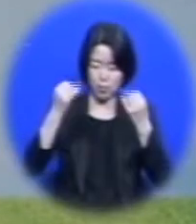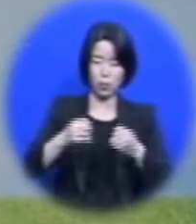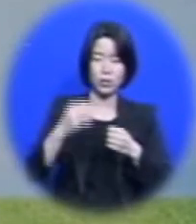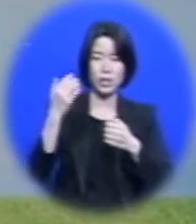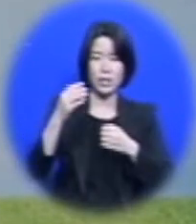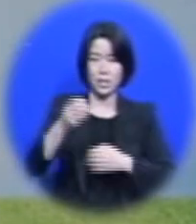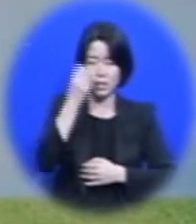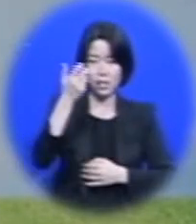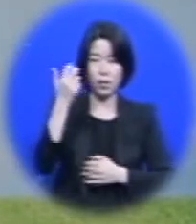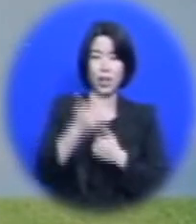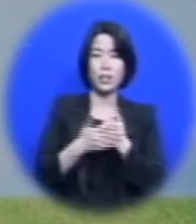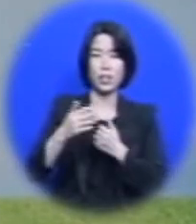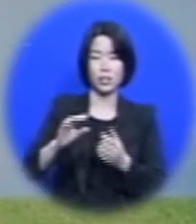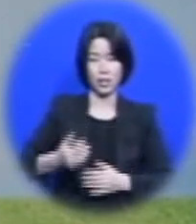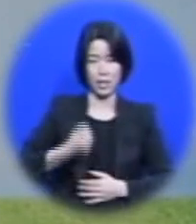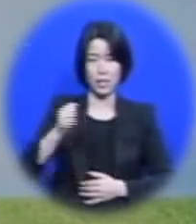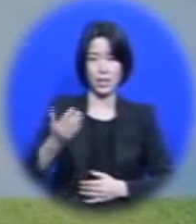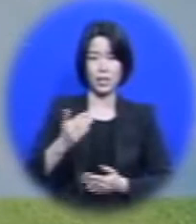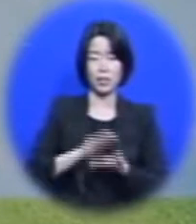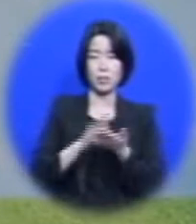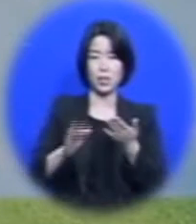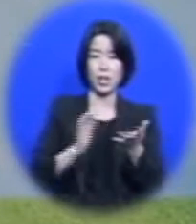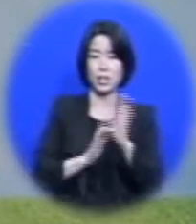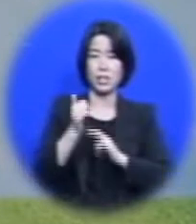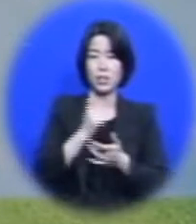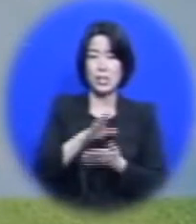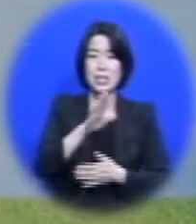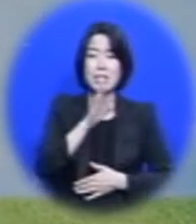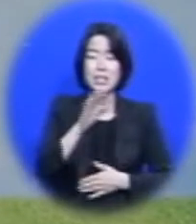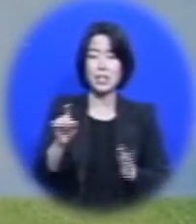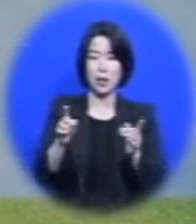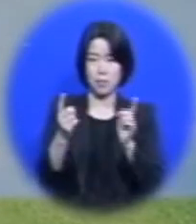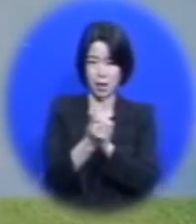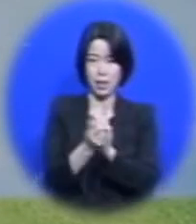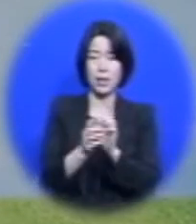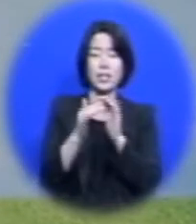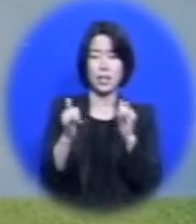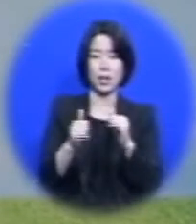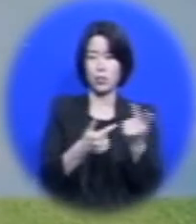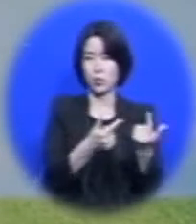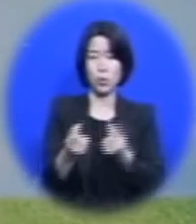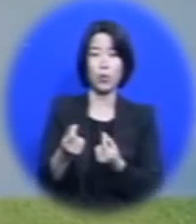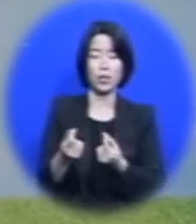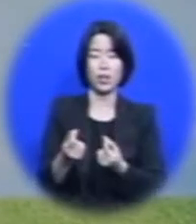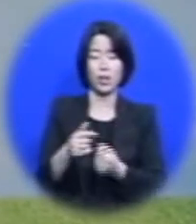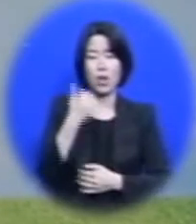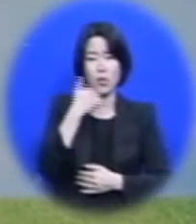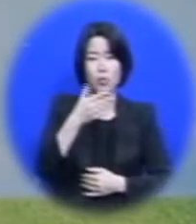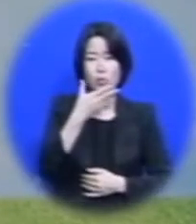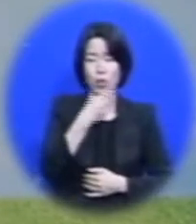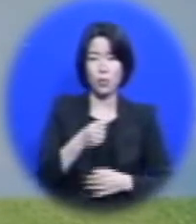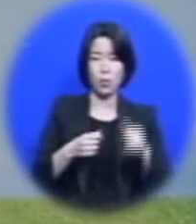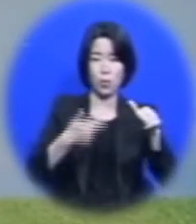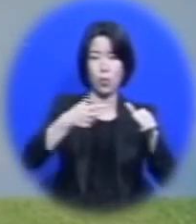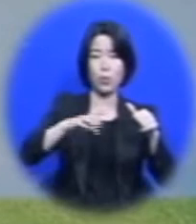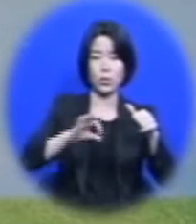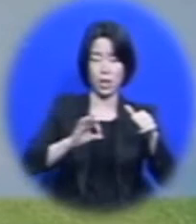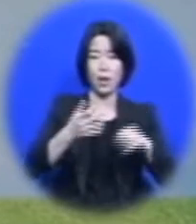되는 것입니다. 예수님을 진짜 만난 사람들은 다 그랬습니다. 누가복음 5장에 보면